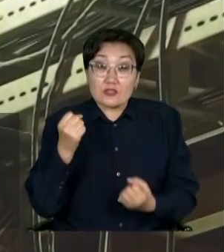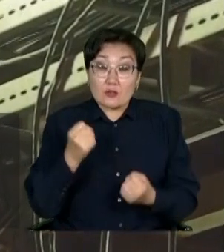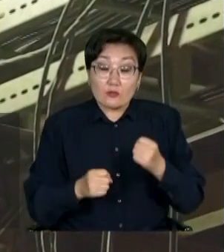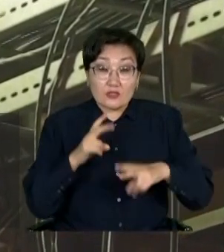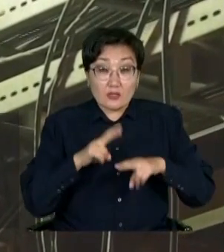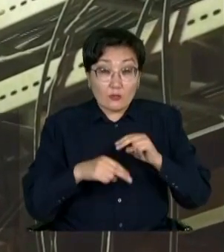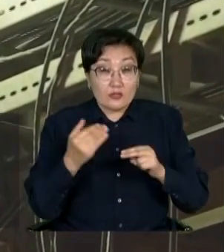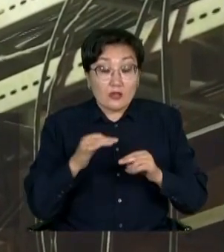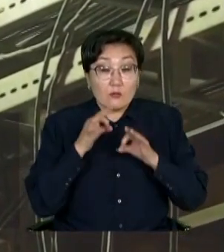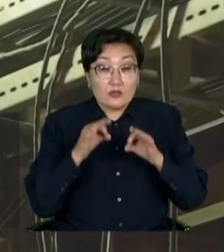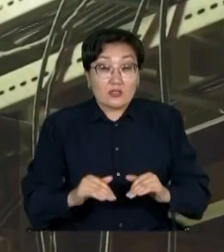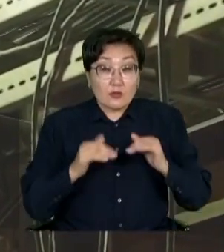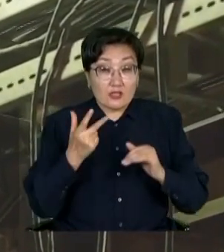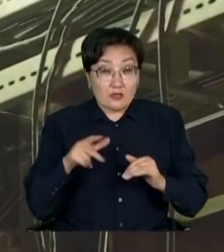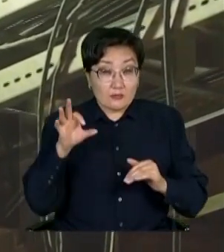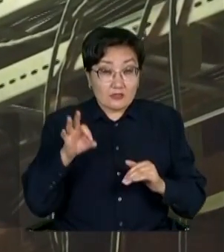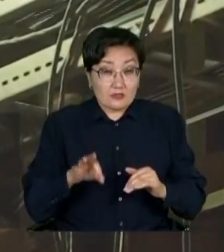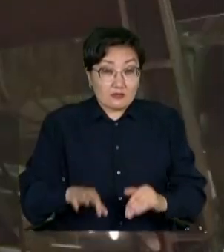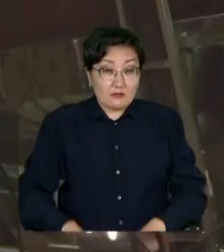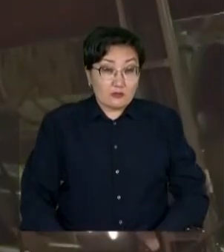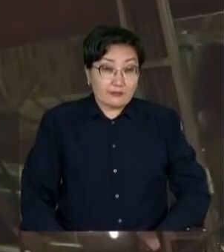автомобилестроения, по его словам, вырос на 30%.